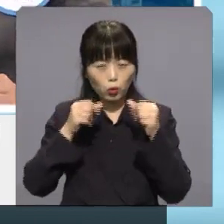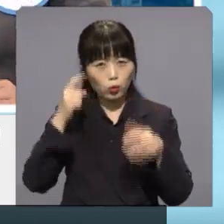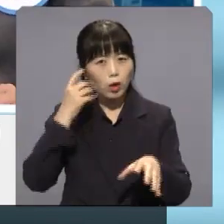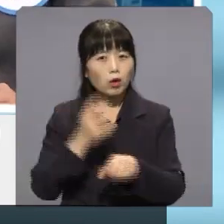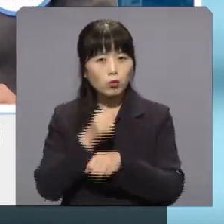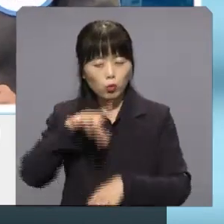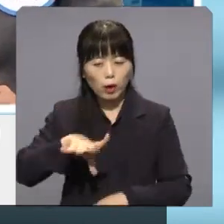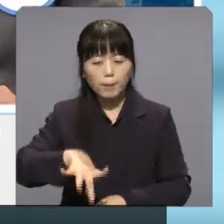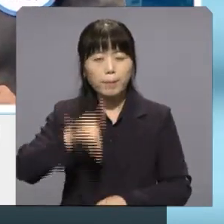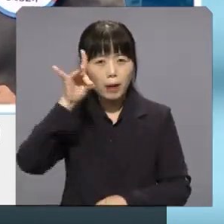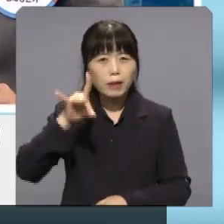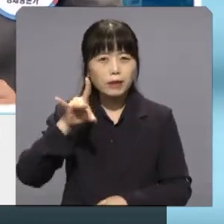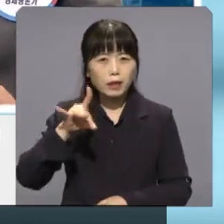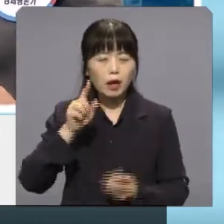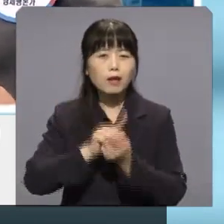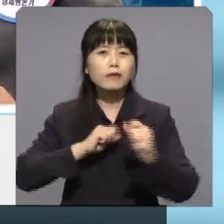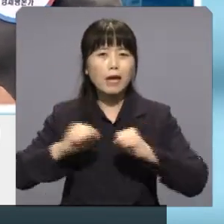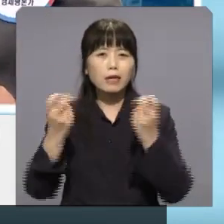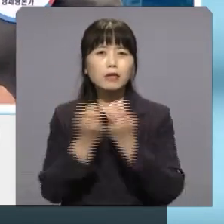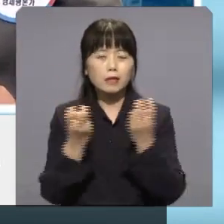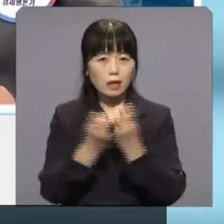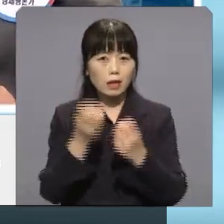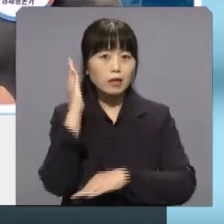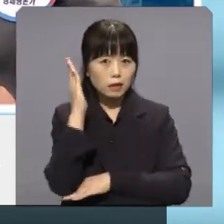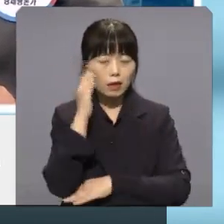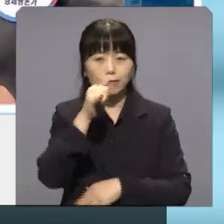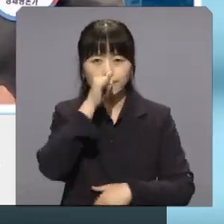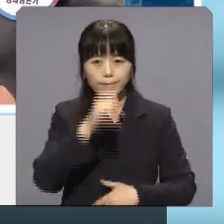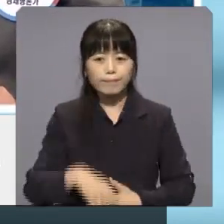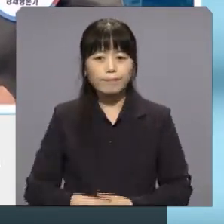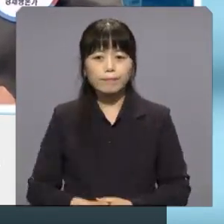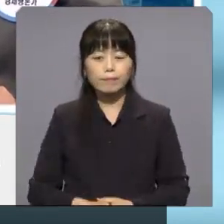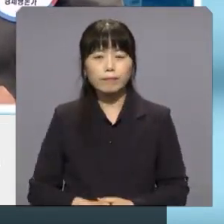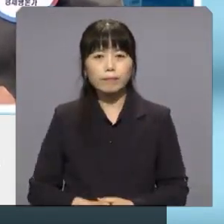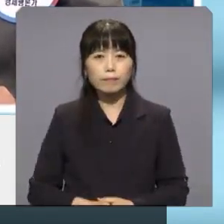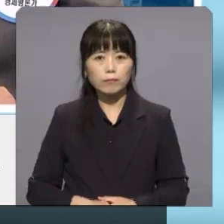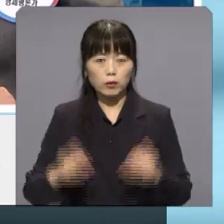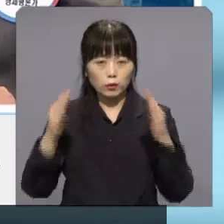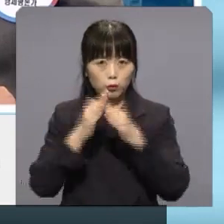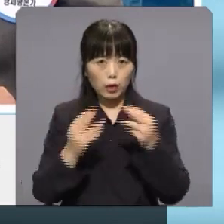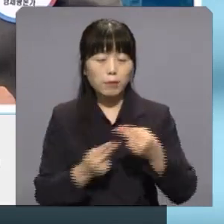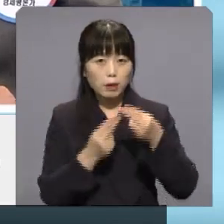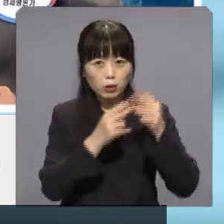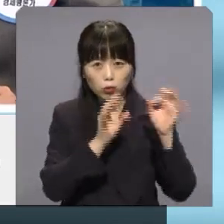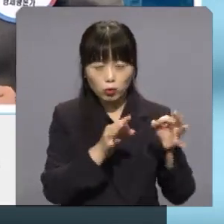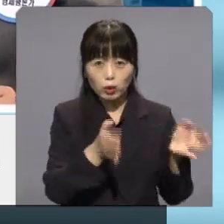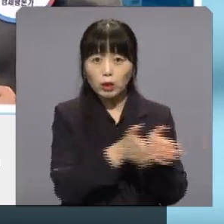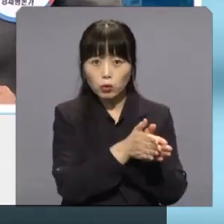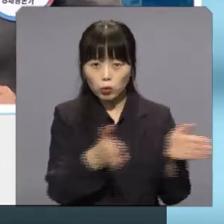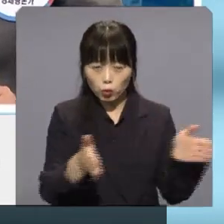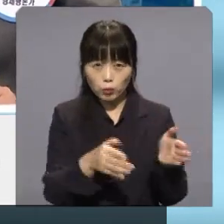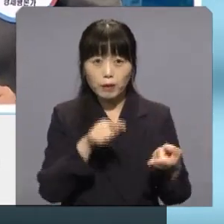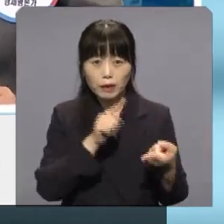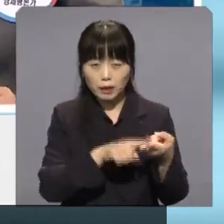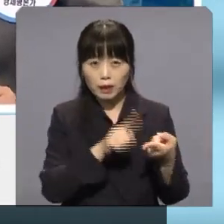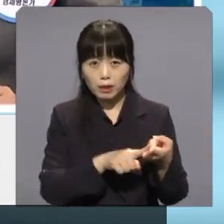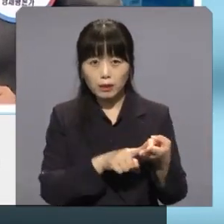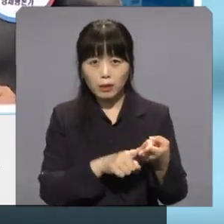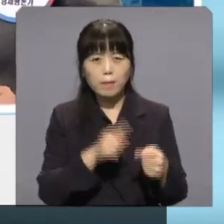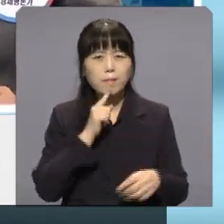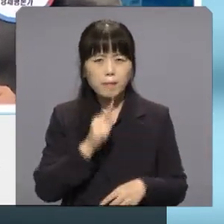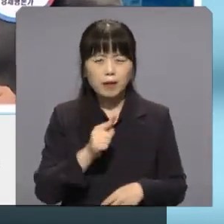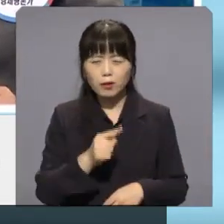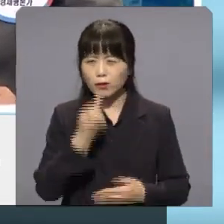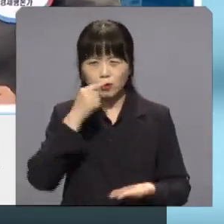선제적인 어떤 대응책이 라고 얘기할 수가 있을 것 같습니다 예 근데 뭐 주택 b 측은 애인 보임 이라는 것도 사실은 분 말처럼